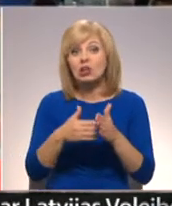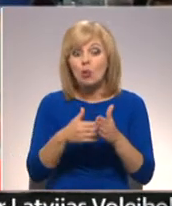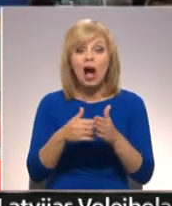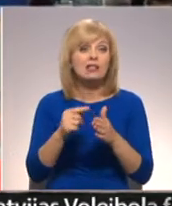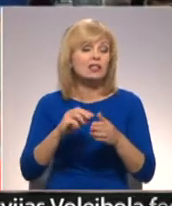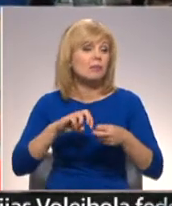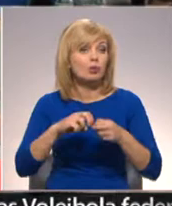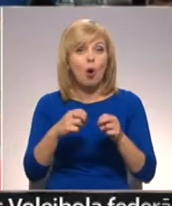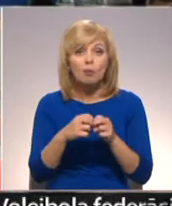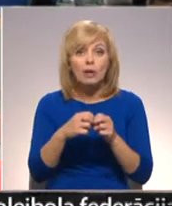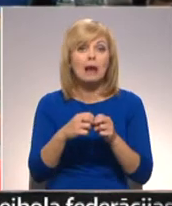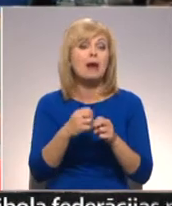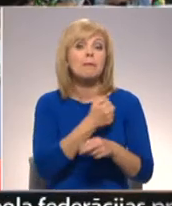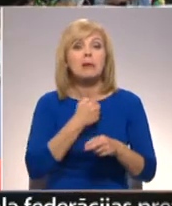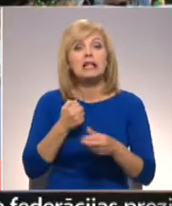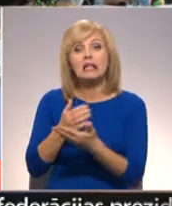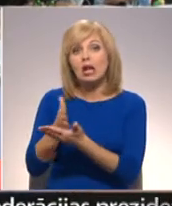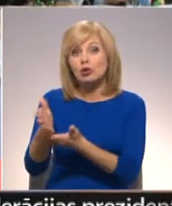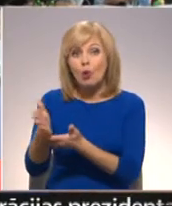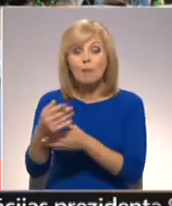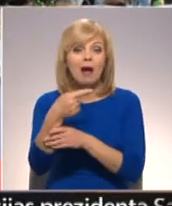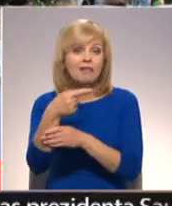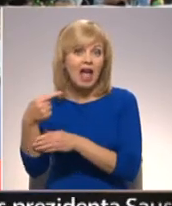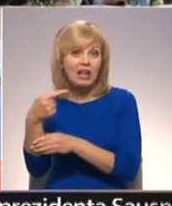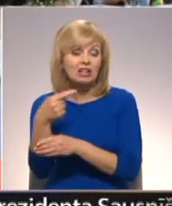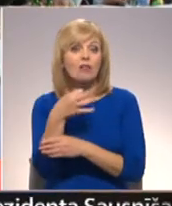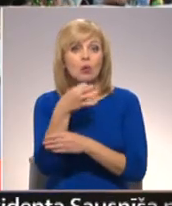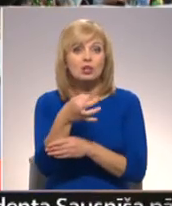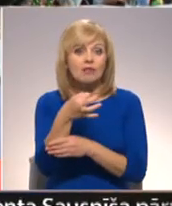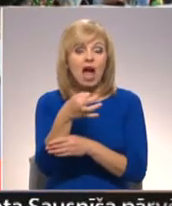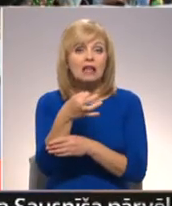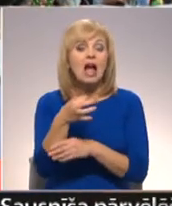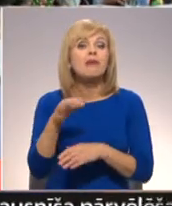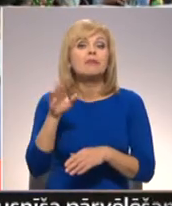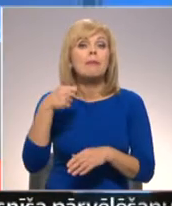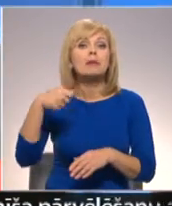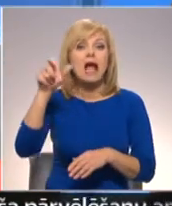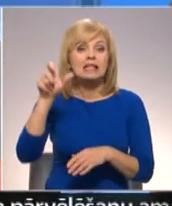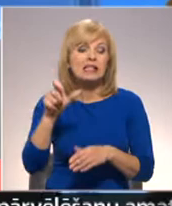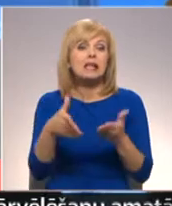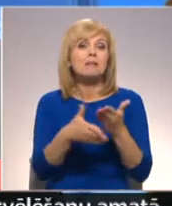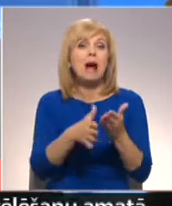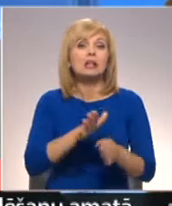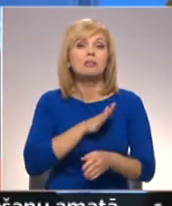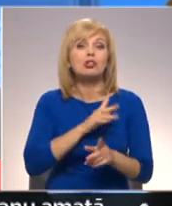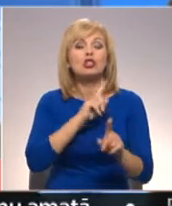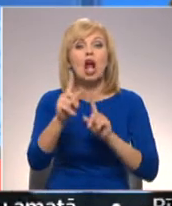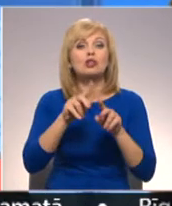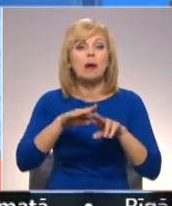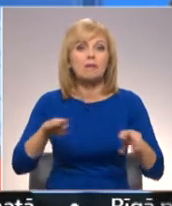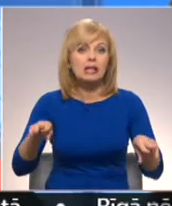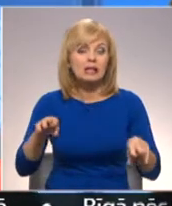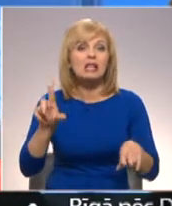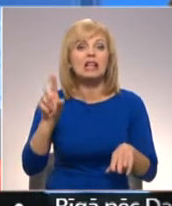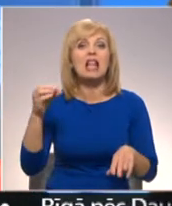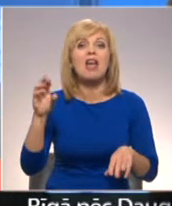politiski militāro attiecību jomā kā negatīvu faktoru uzsver arī Krievijas prezidenta Vladimira Putina palīgs bijušais Krievijas transporta ministrs Igors